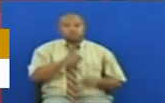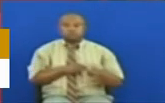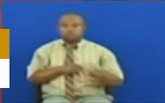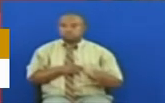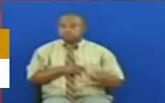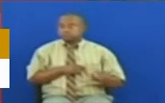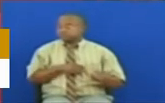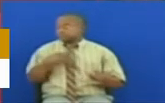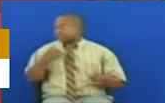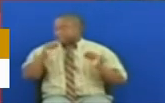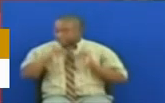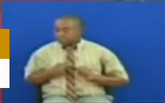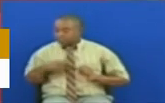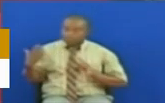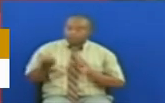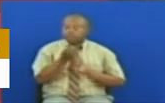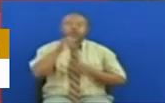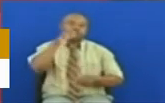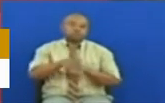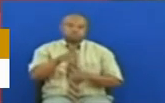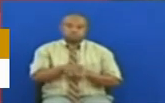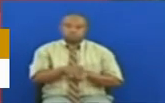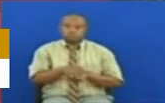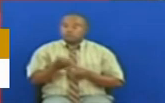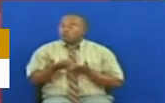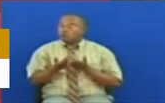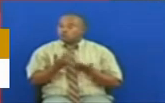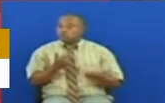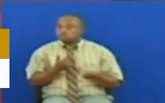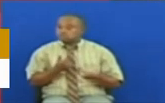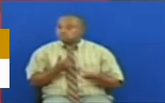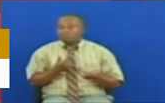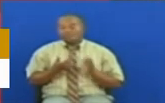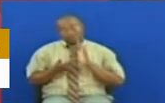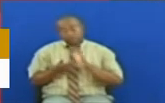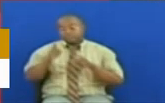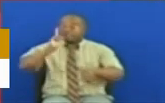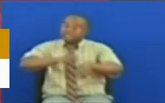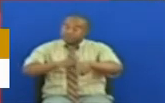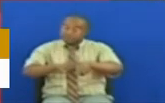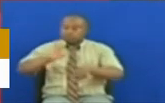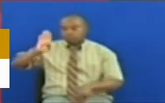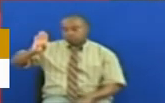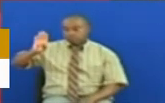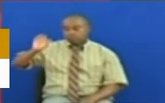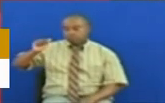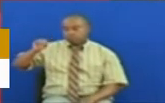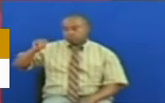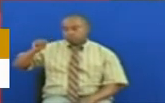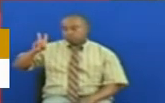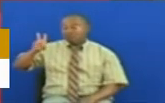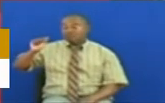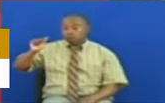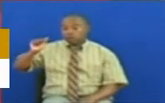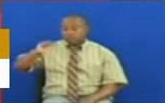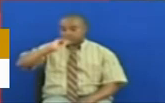mapato, kwa sababu mvua mmoja, tunaita bamvua moja la kipindi cha